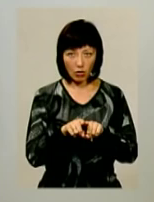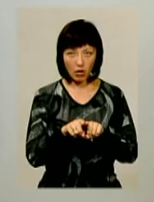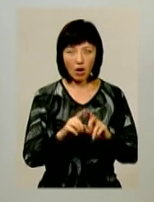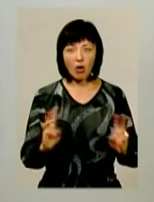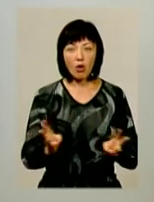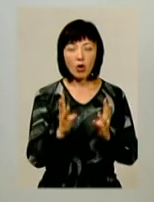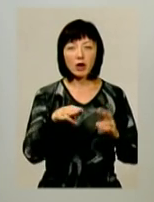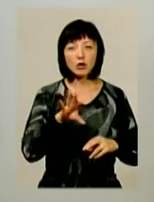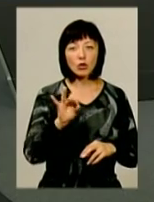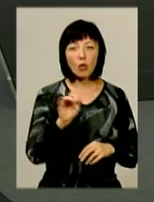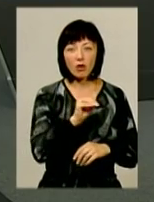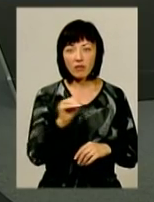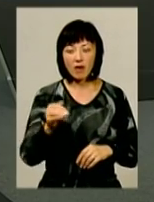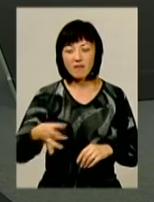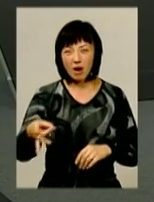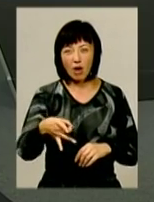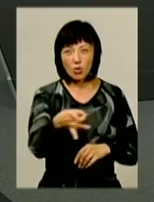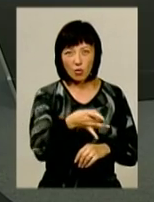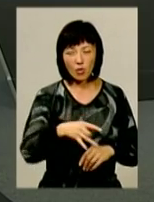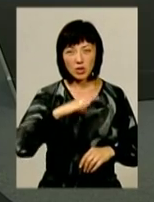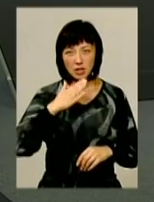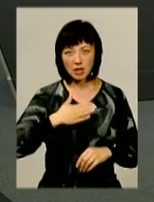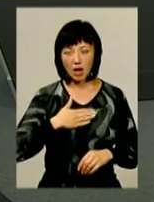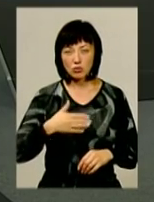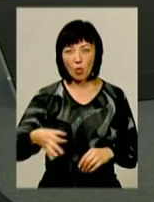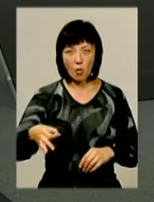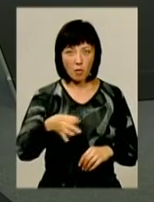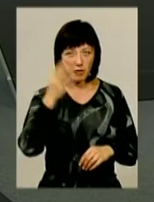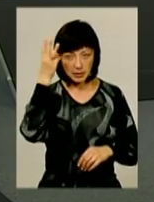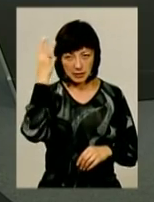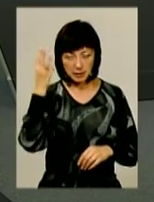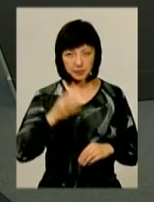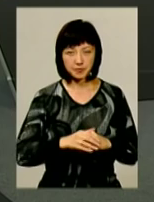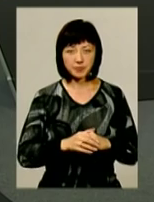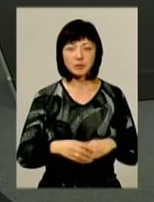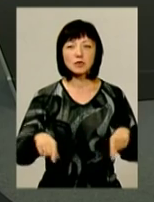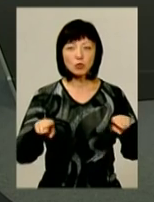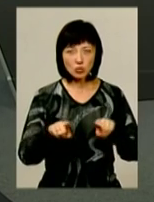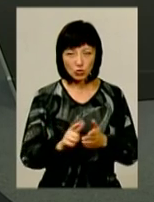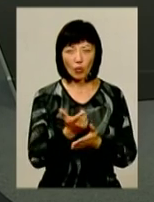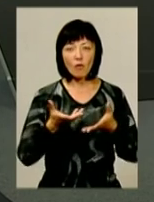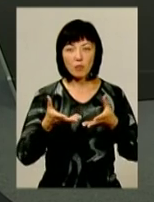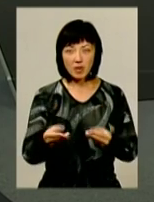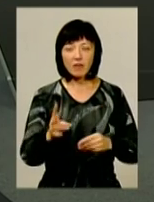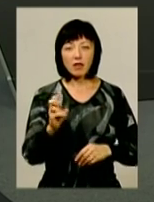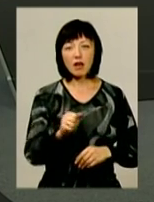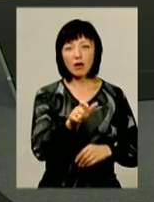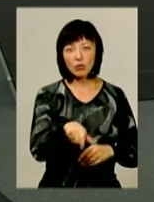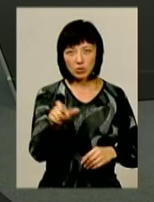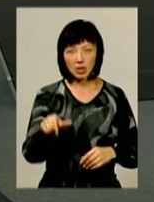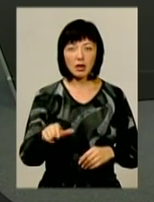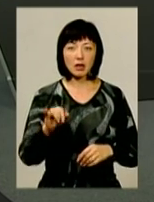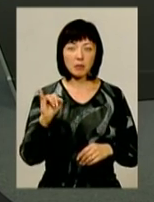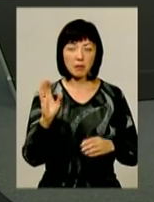торф в районах нашої області. Опять же, вплив є і людей, звісно, і природних